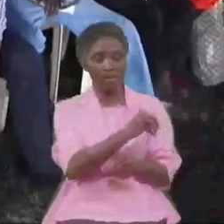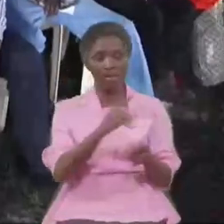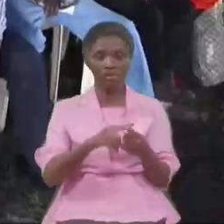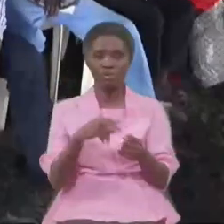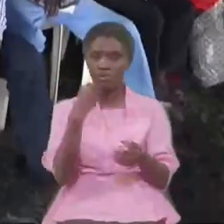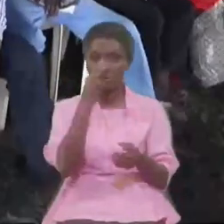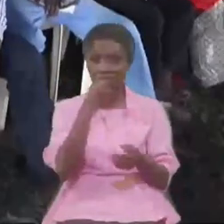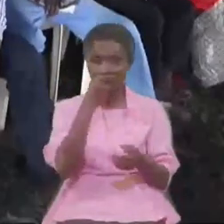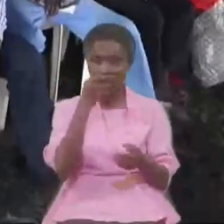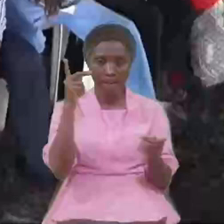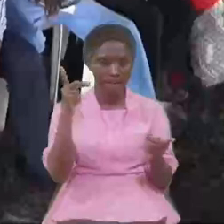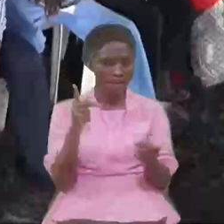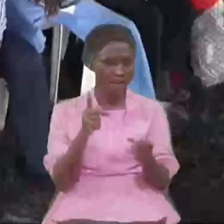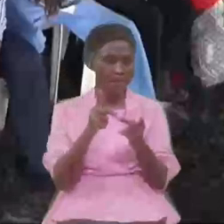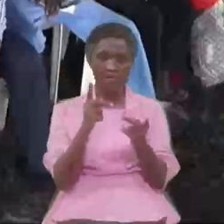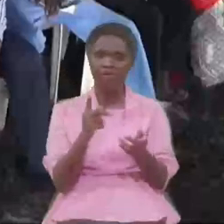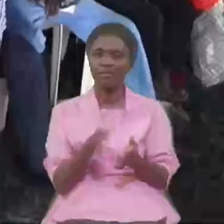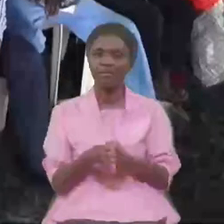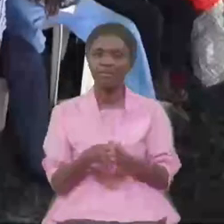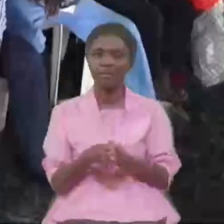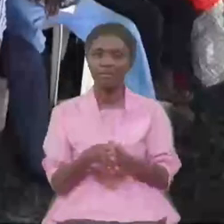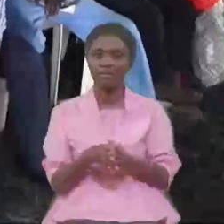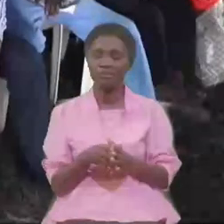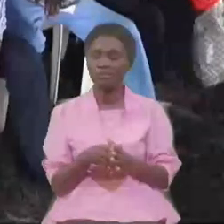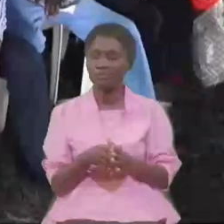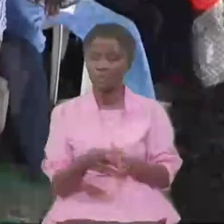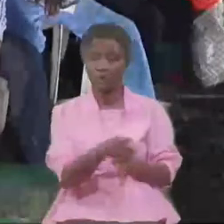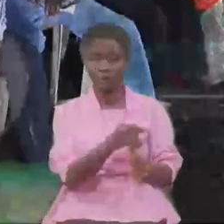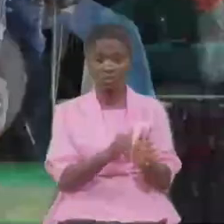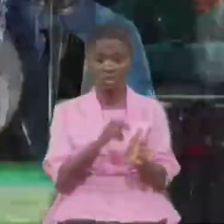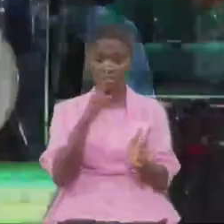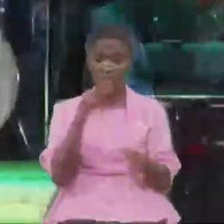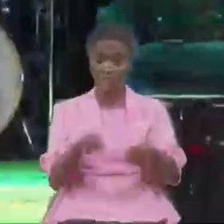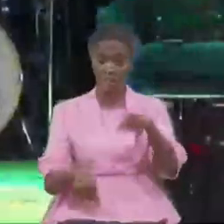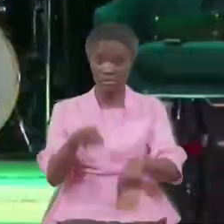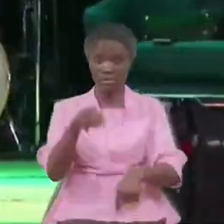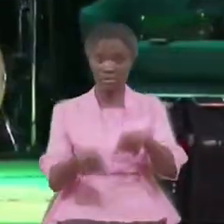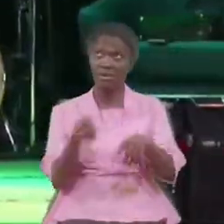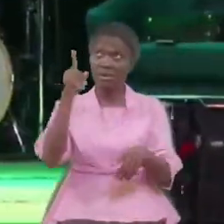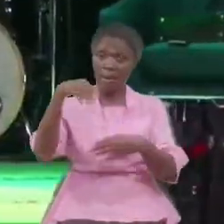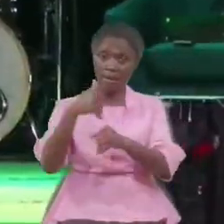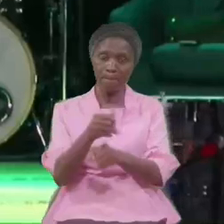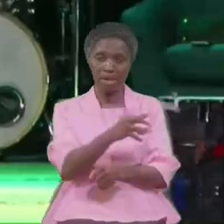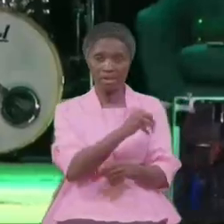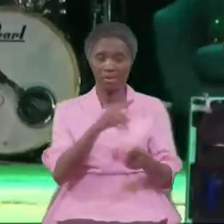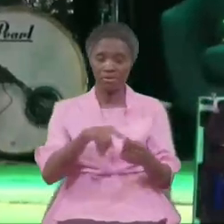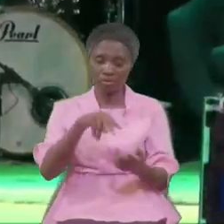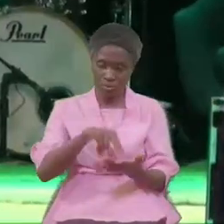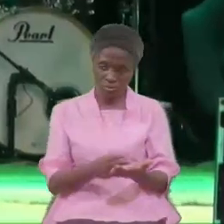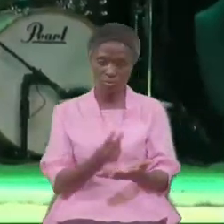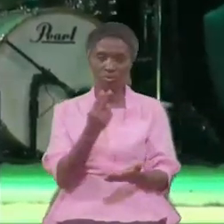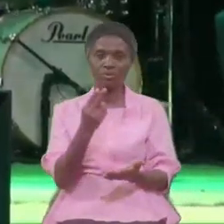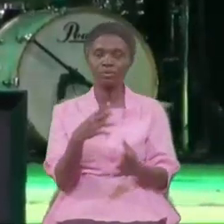sont muets, il les faisait parler proprement. Ceux qui sont paralysés, il leur